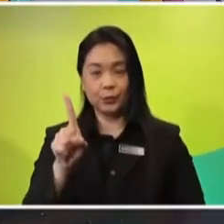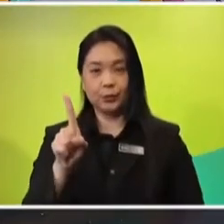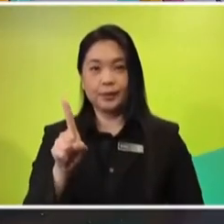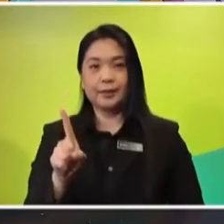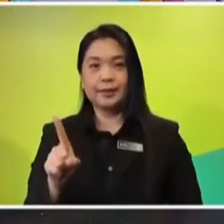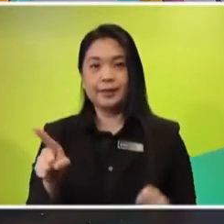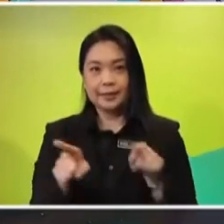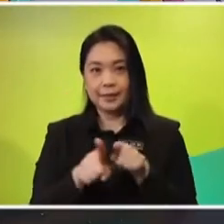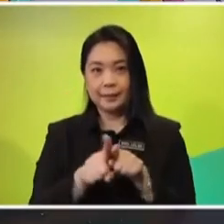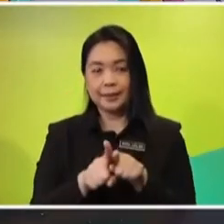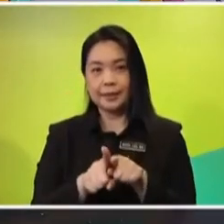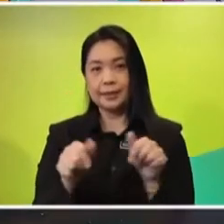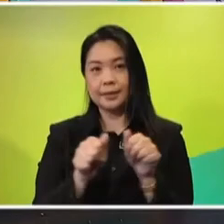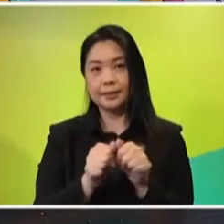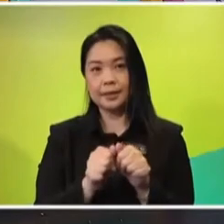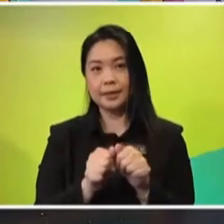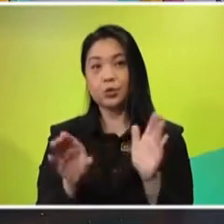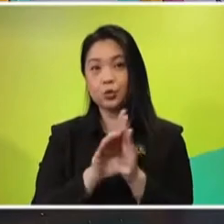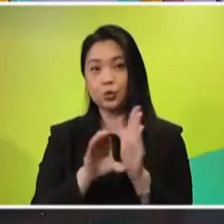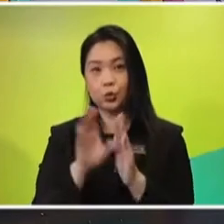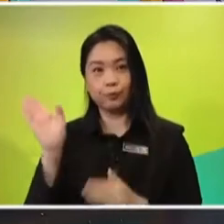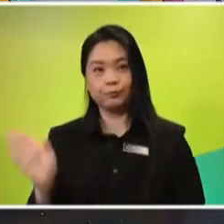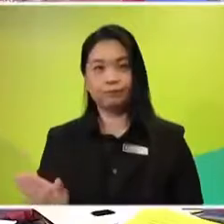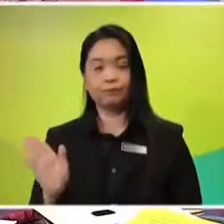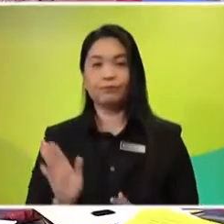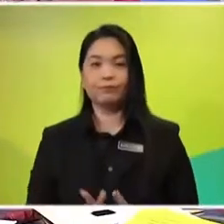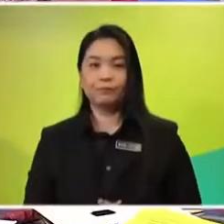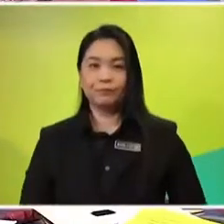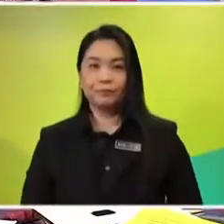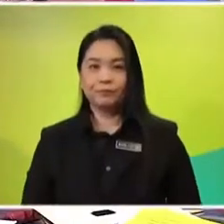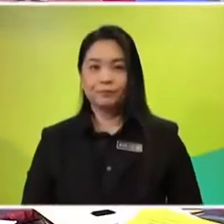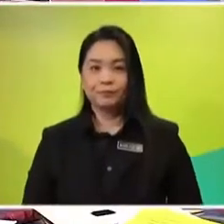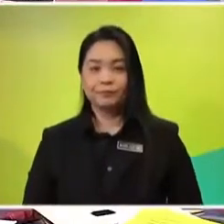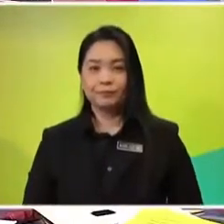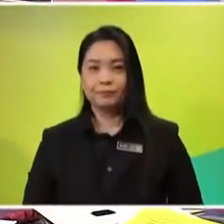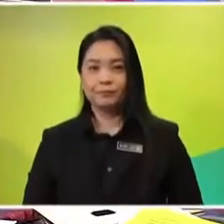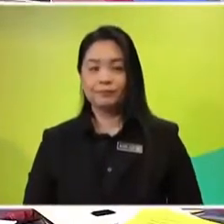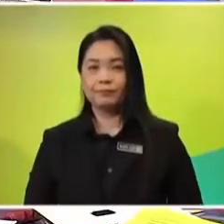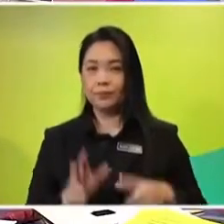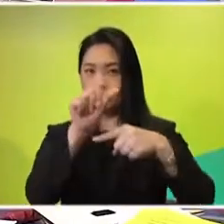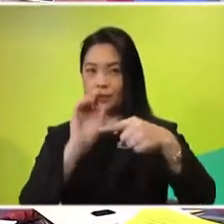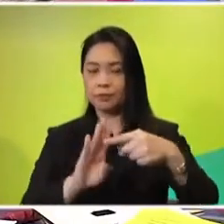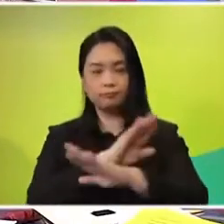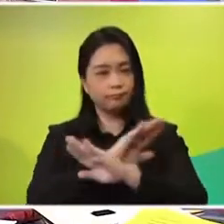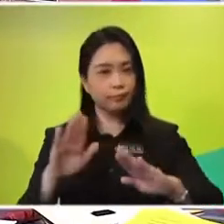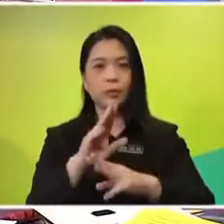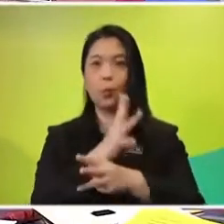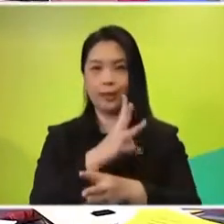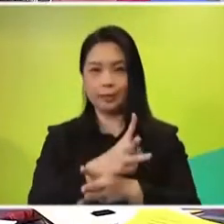cikgu. Kalau cikgu boleh tunjukkan. Iya, betul. Macam ni. Maksudnya itu ialah pecahan tidak wajar.